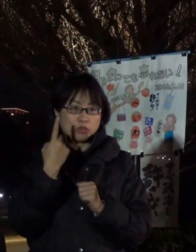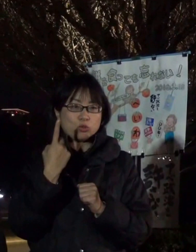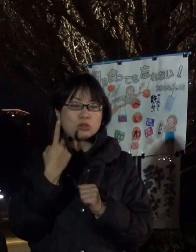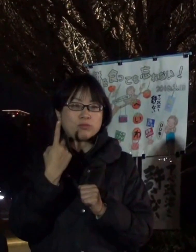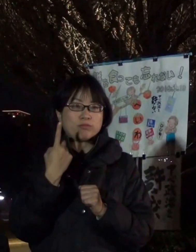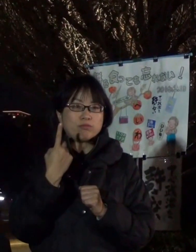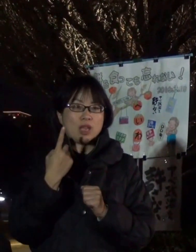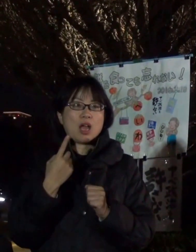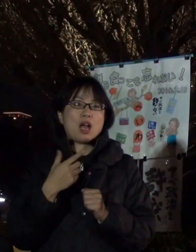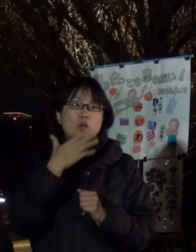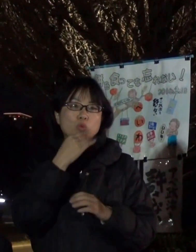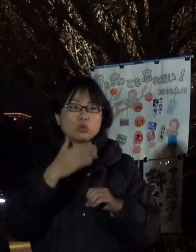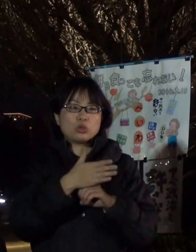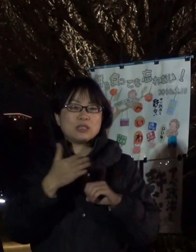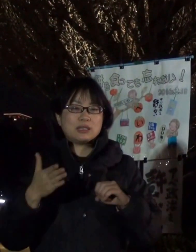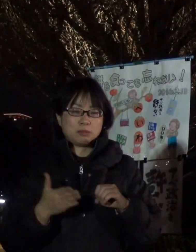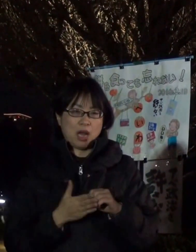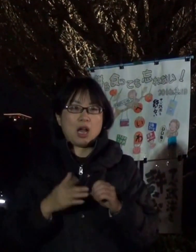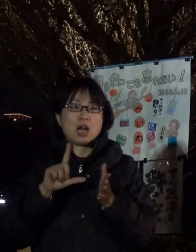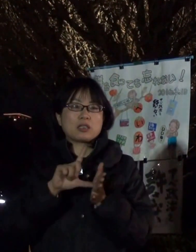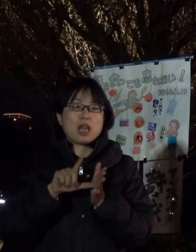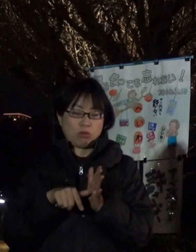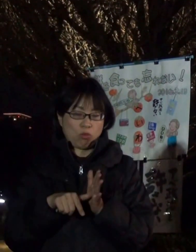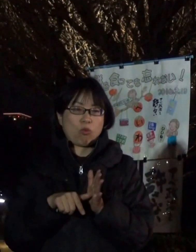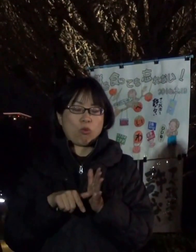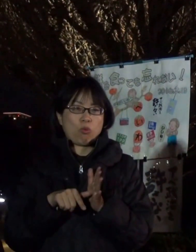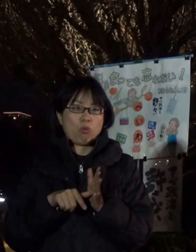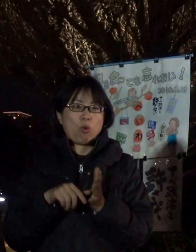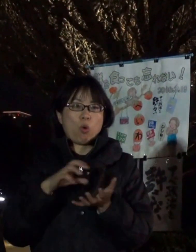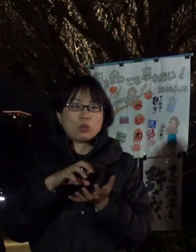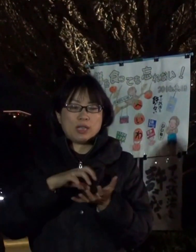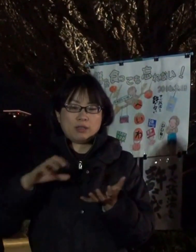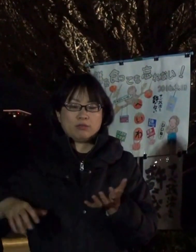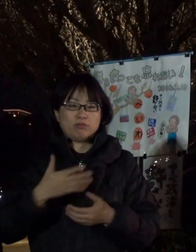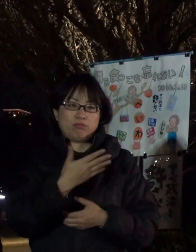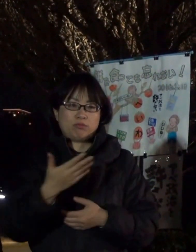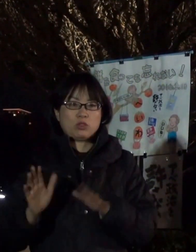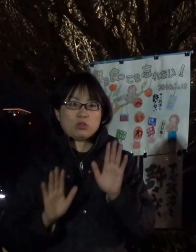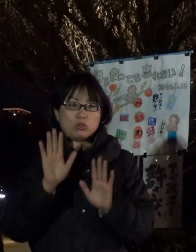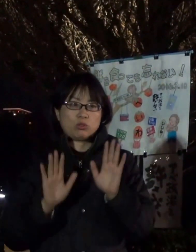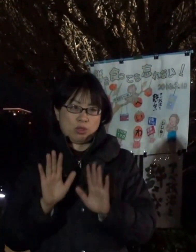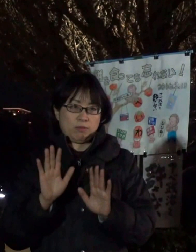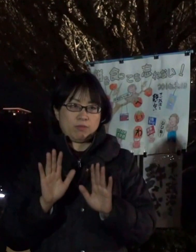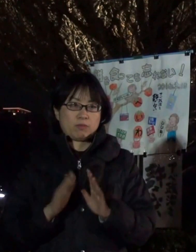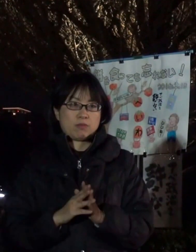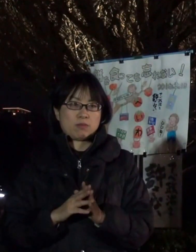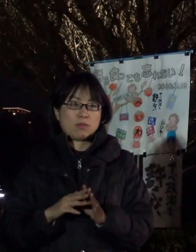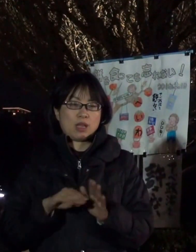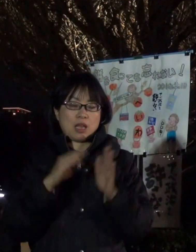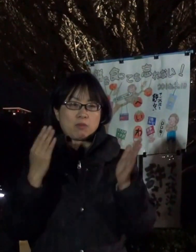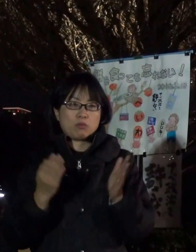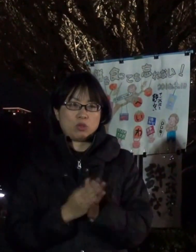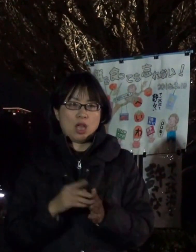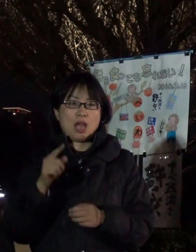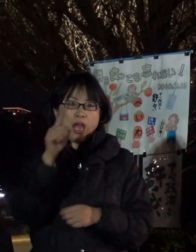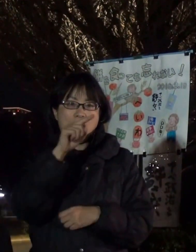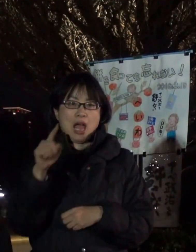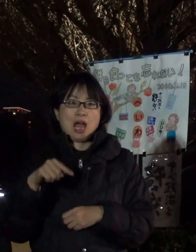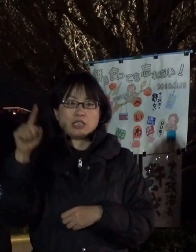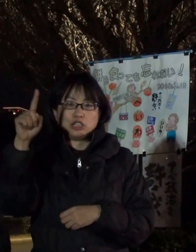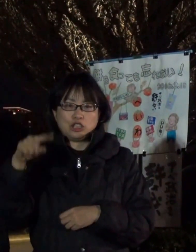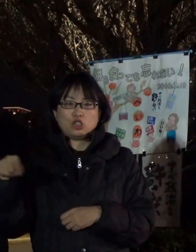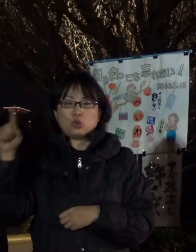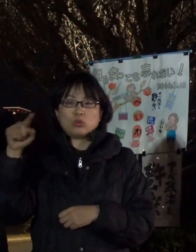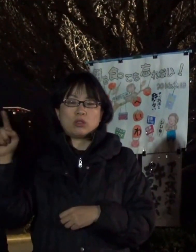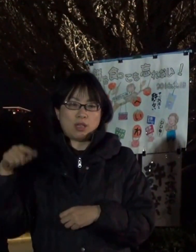福島第一原発の汚染水の情報です。18日現在、貯留量約 80.4 万トン、そのうち